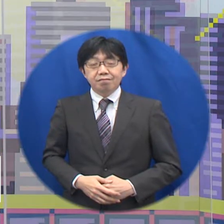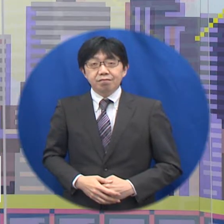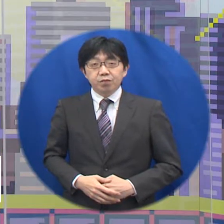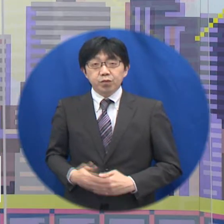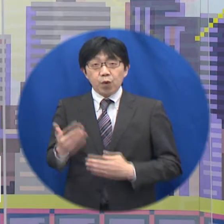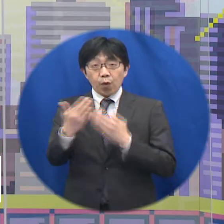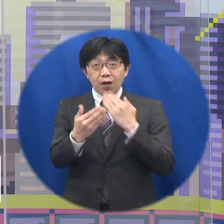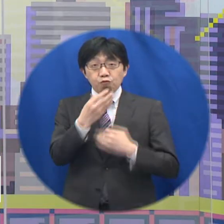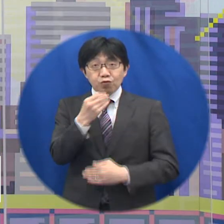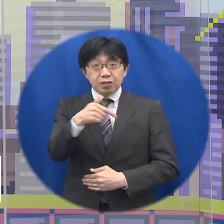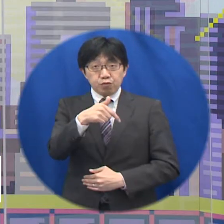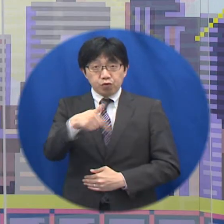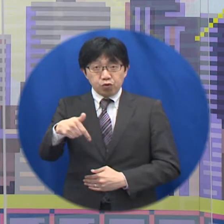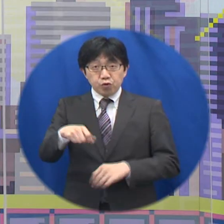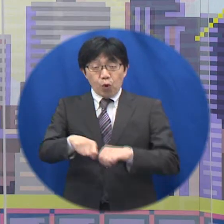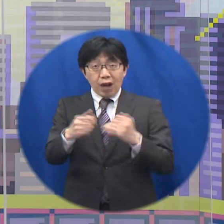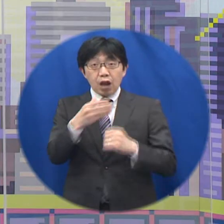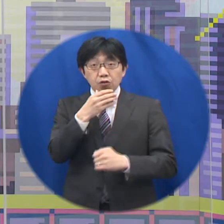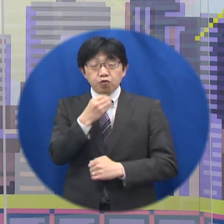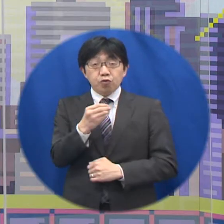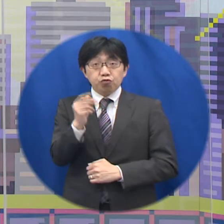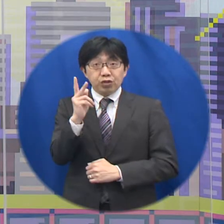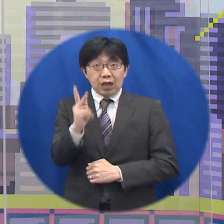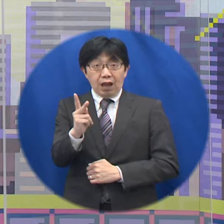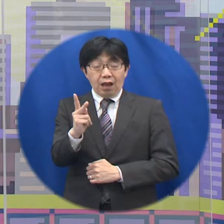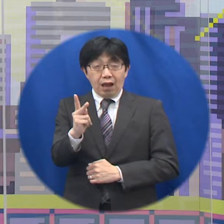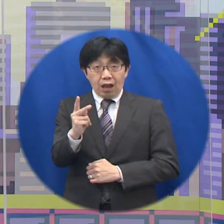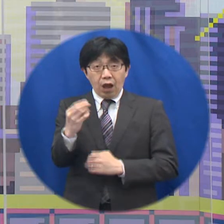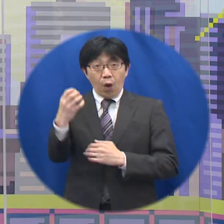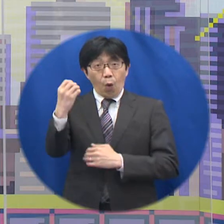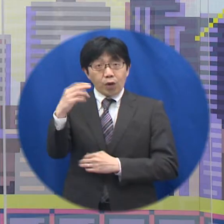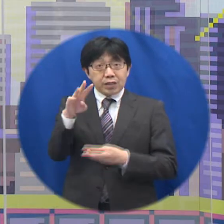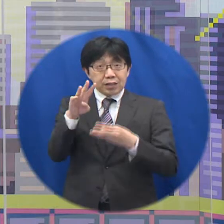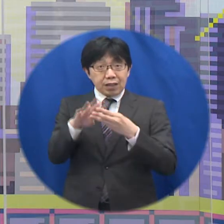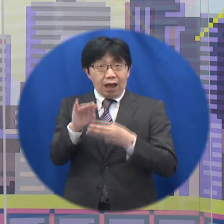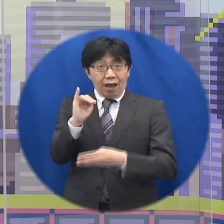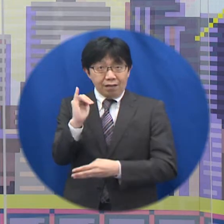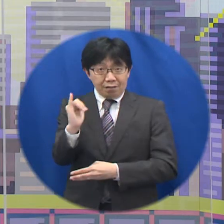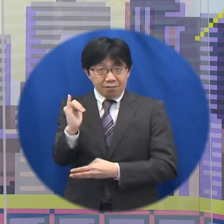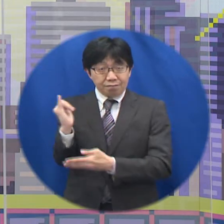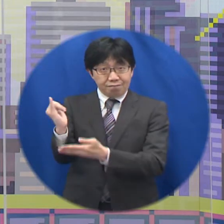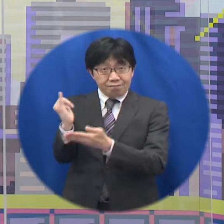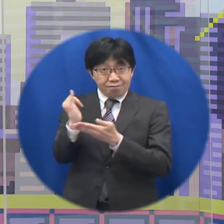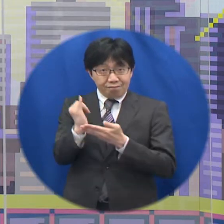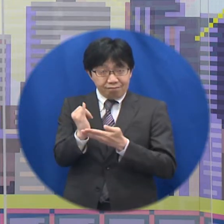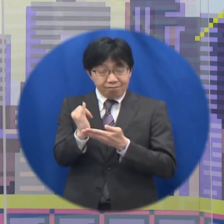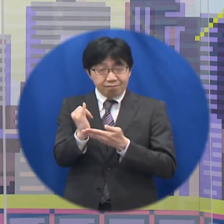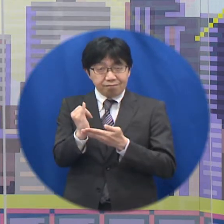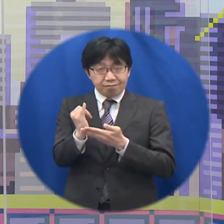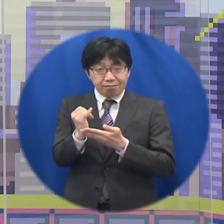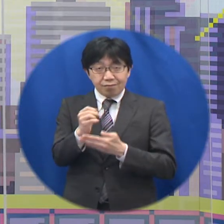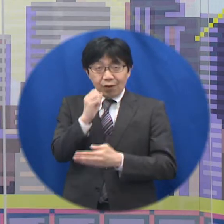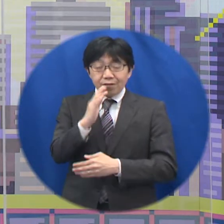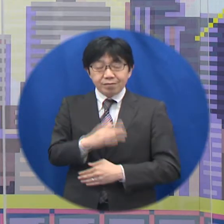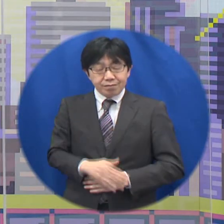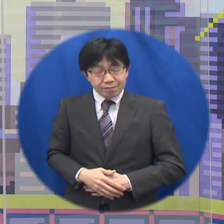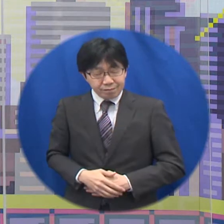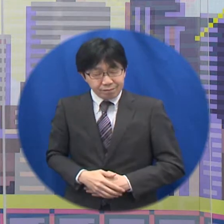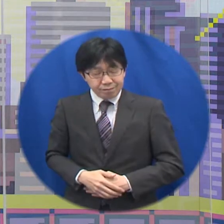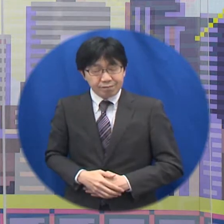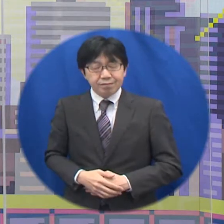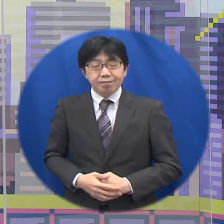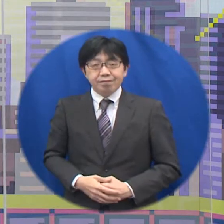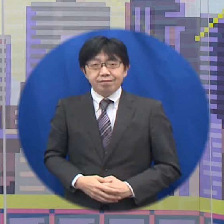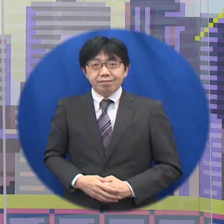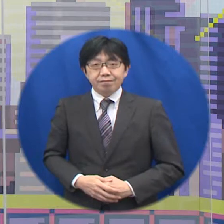保健福祉部障害福祉課、星田京子さんにご出演いただきます。星田さん、よろしくお願いします。 よろしくお願いいた